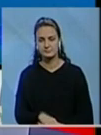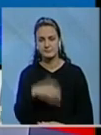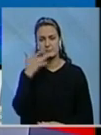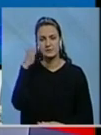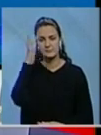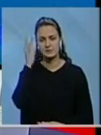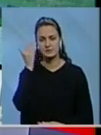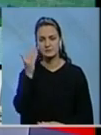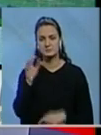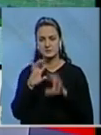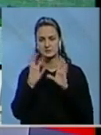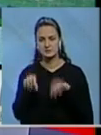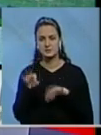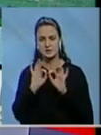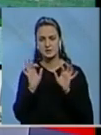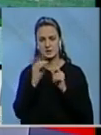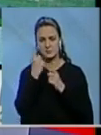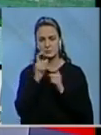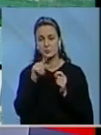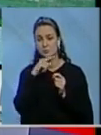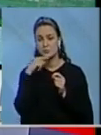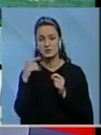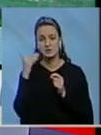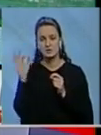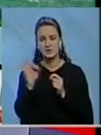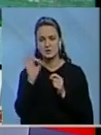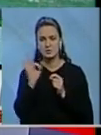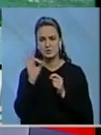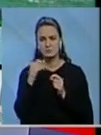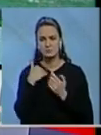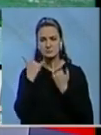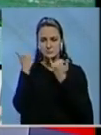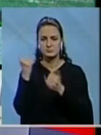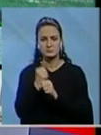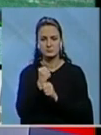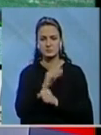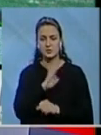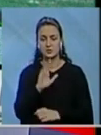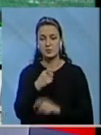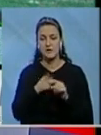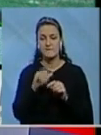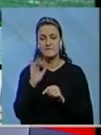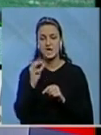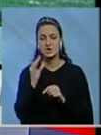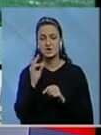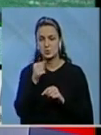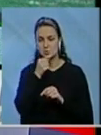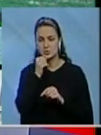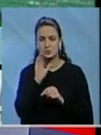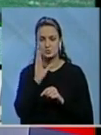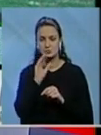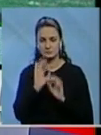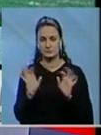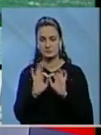American შეერთებული შტატების პრეზიდენტი აცხადებს, რომ რუსეთისთვის არასდროს უმუშავია. Ამის შესახებ მან ვაშინგტონში ჟურნალისტებთან საუბრისას